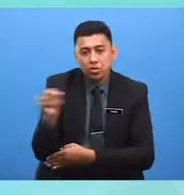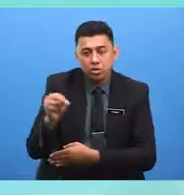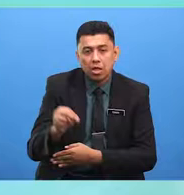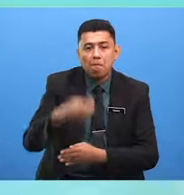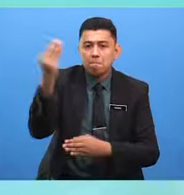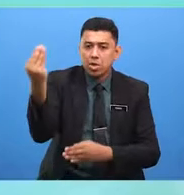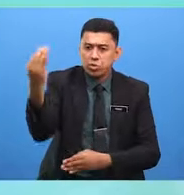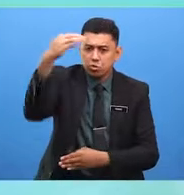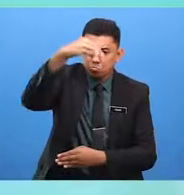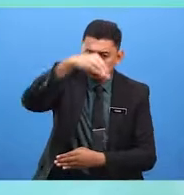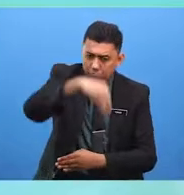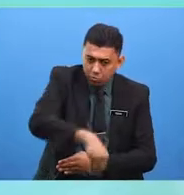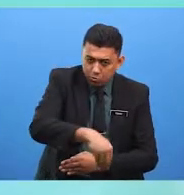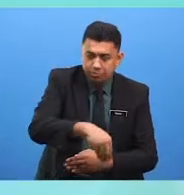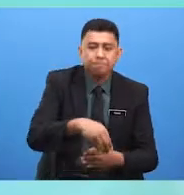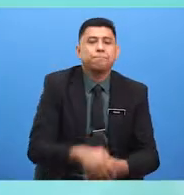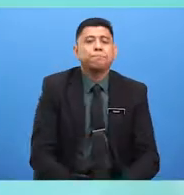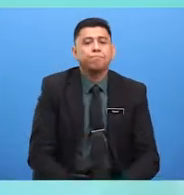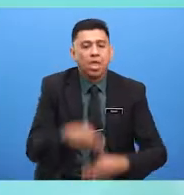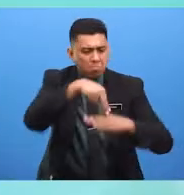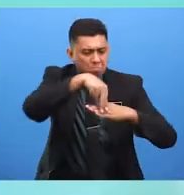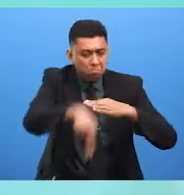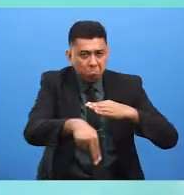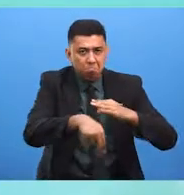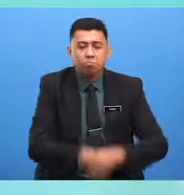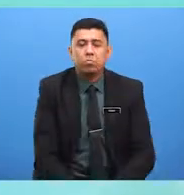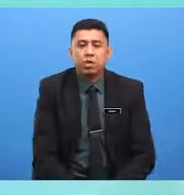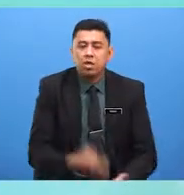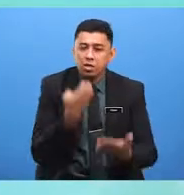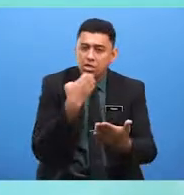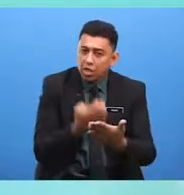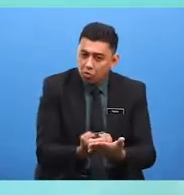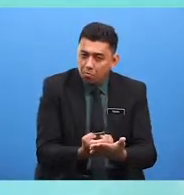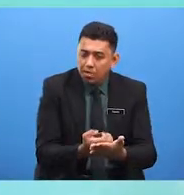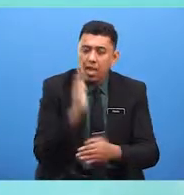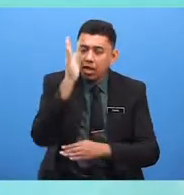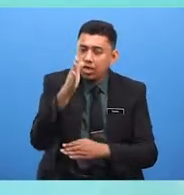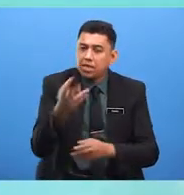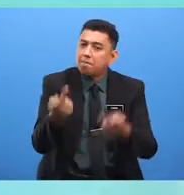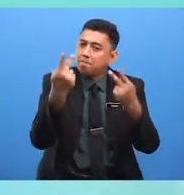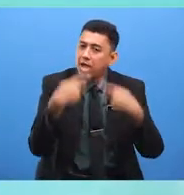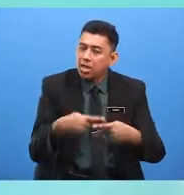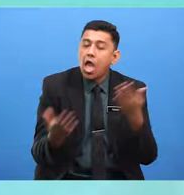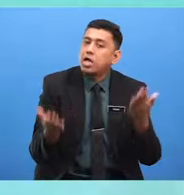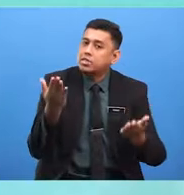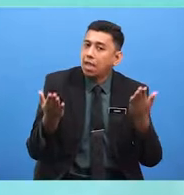menurun hasilnya ini tidur Kawaii dan ekonomi akan kembali stabil